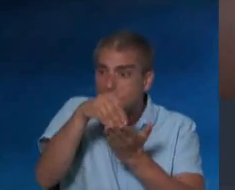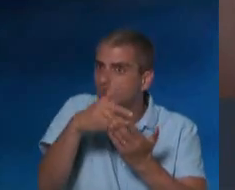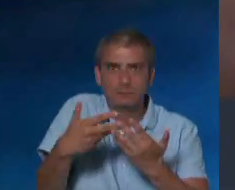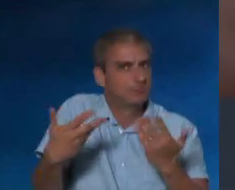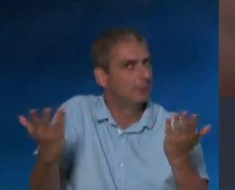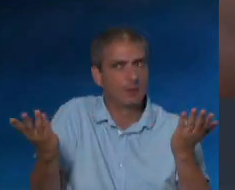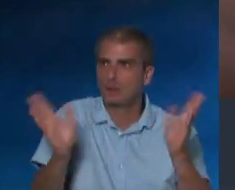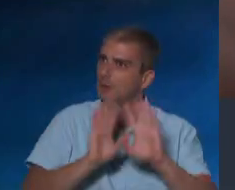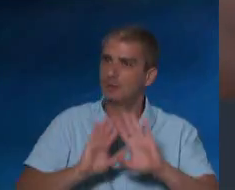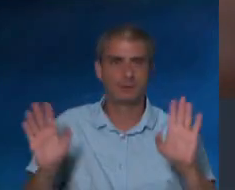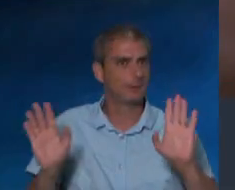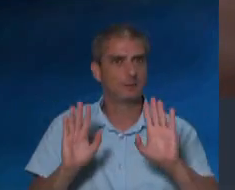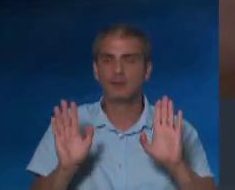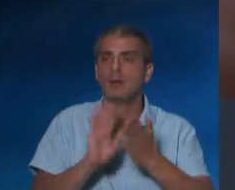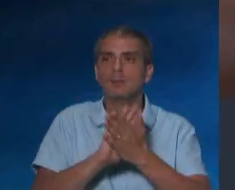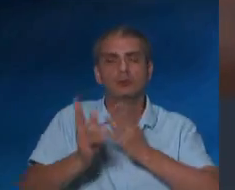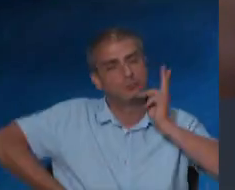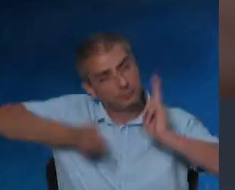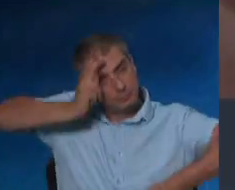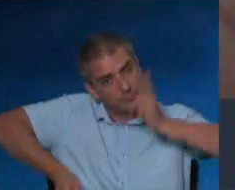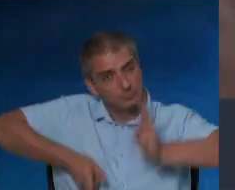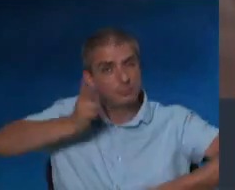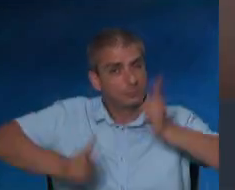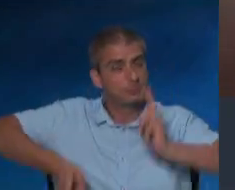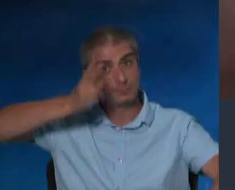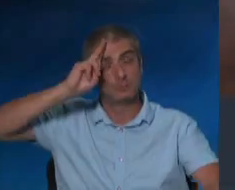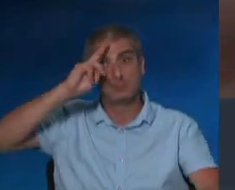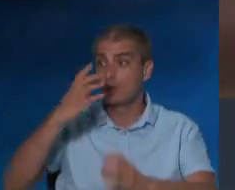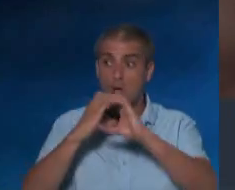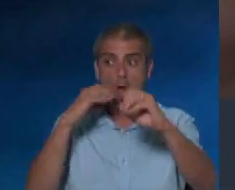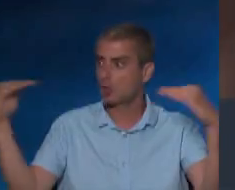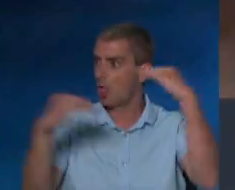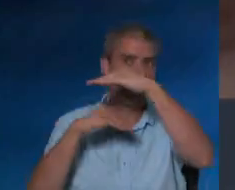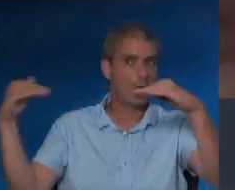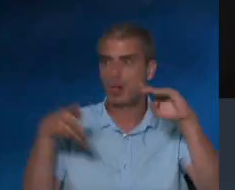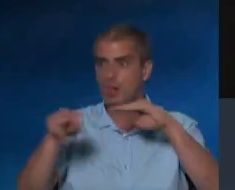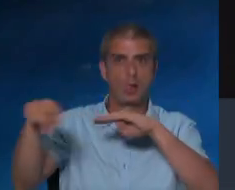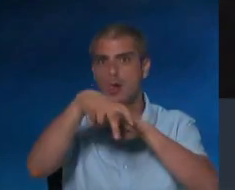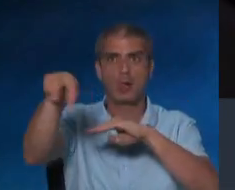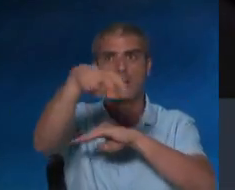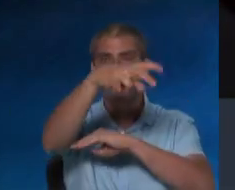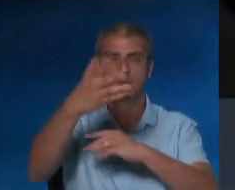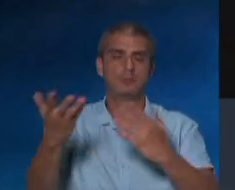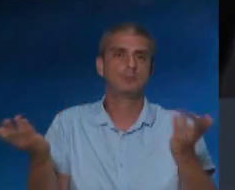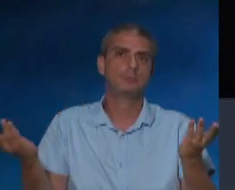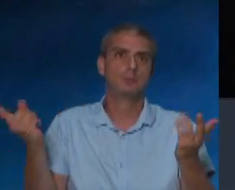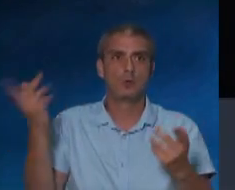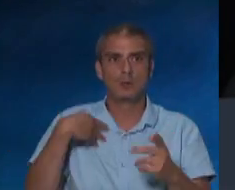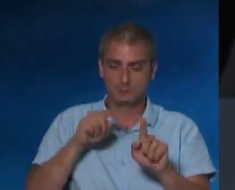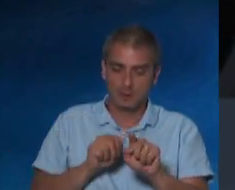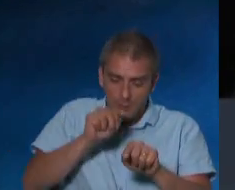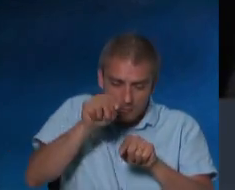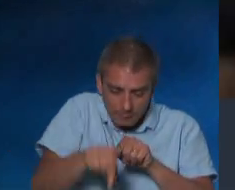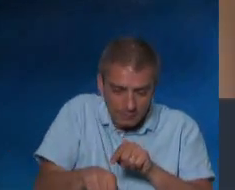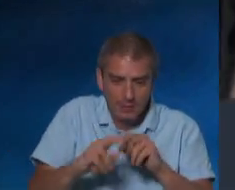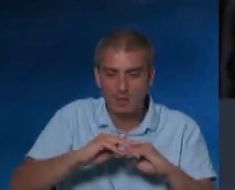לך שום מעבר חצייה. פשוט רצה על החיים שלך, בין המכוניות, נקודה. כנראה שהוא בא להוריד את הרגל שלו